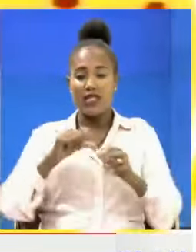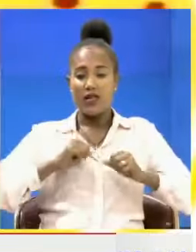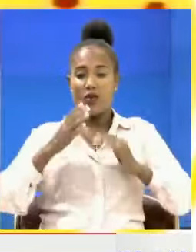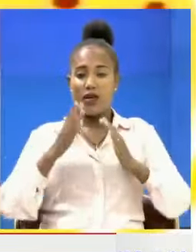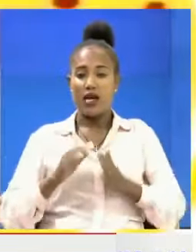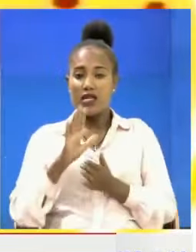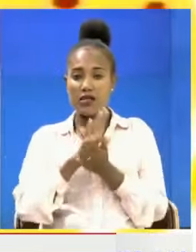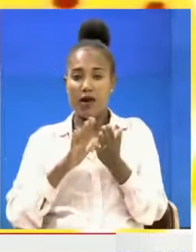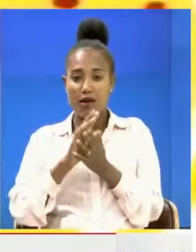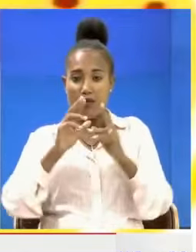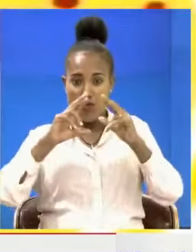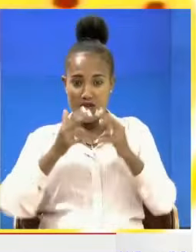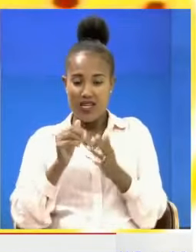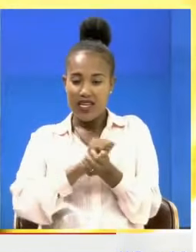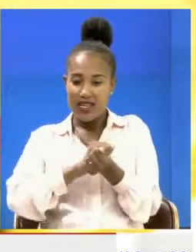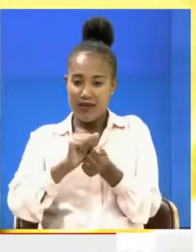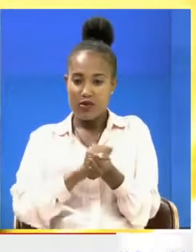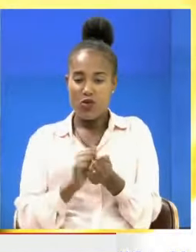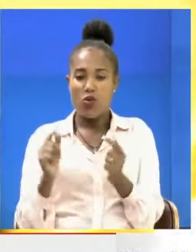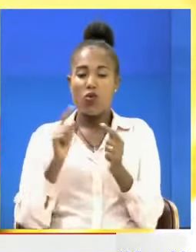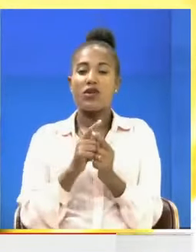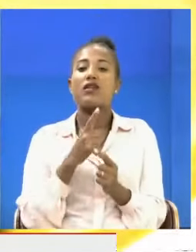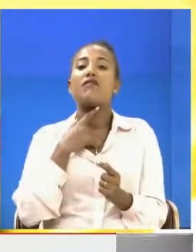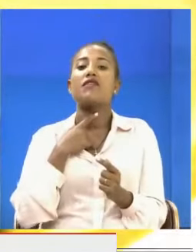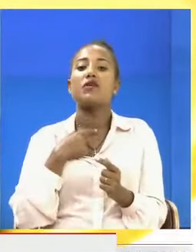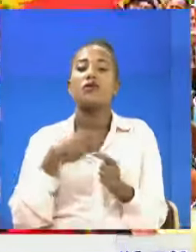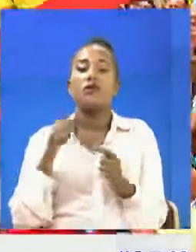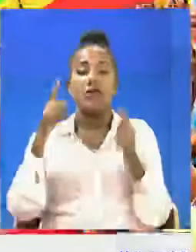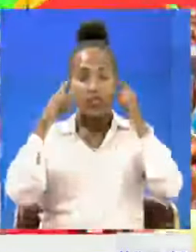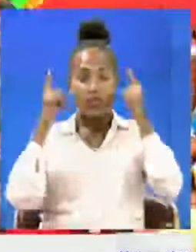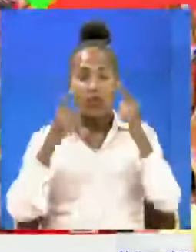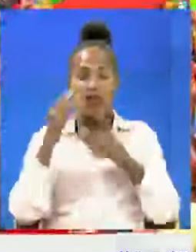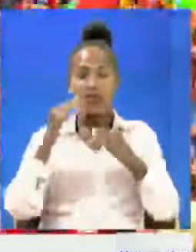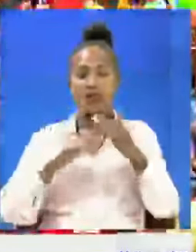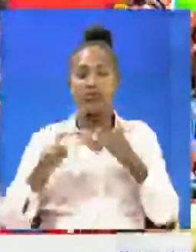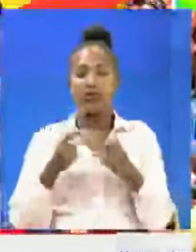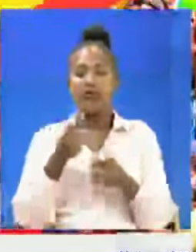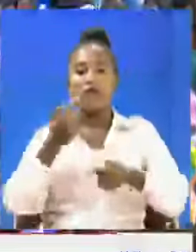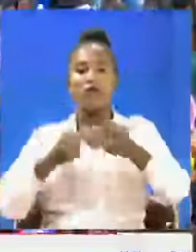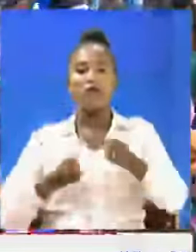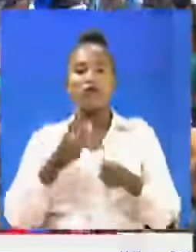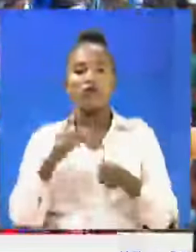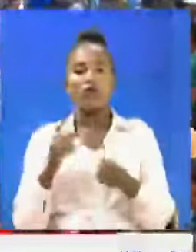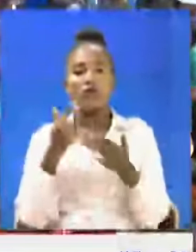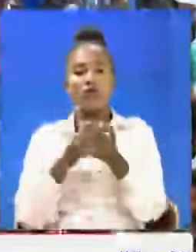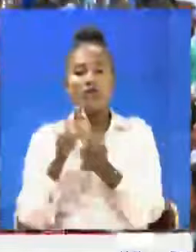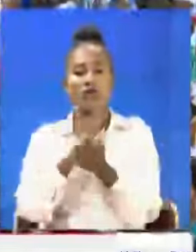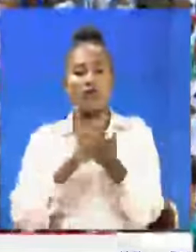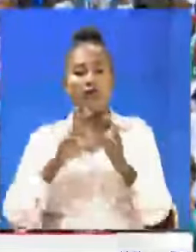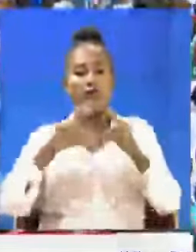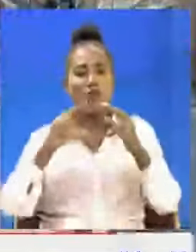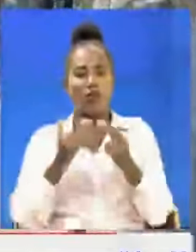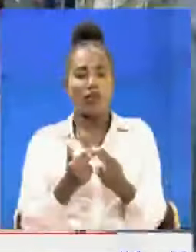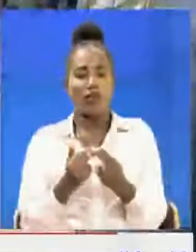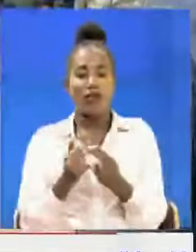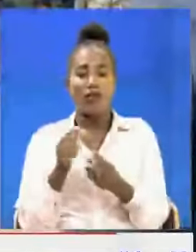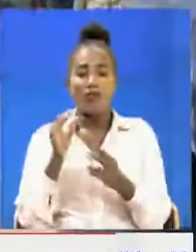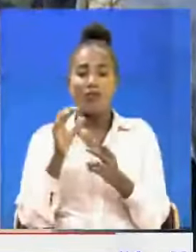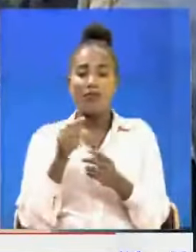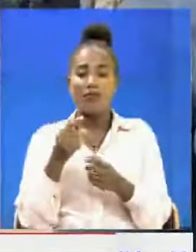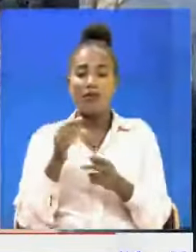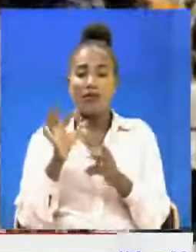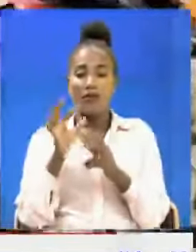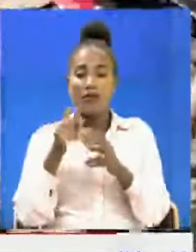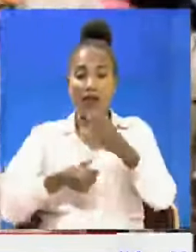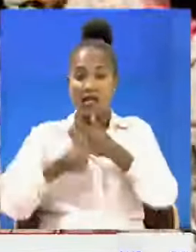ሴረኛና አሸባሪ ቡድን እየደመሰሱ ወደ ናፈቀው ሲኦል እየሸኙ ይገኛሉ። መምጫው ብዙ የሆነው ይህ አሸባሪ ቡድን በምን መልኩ ጥቃት